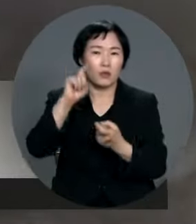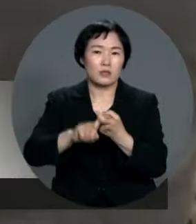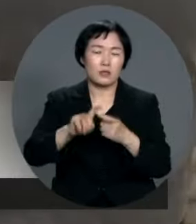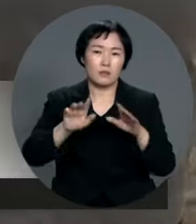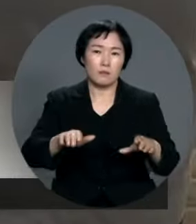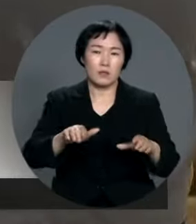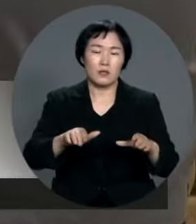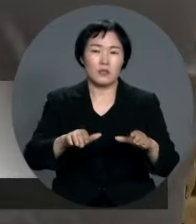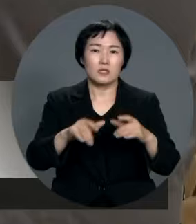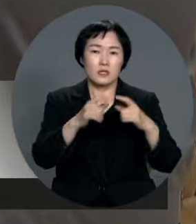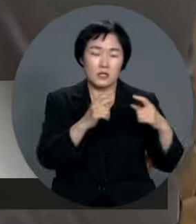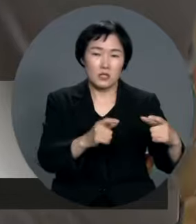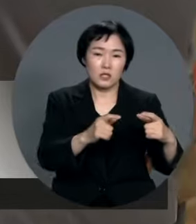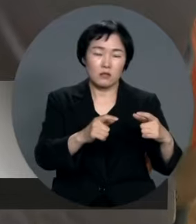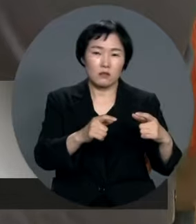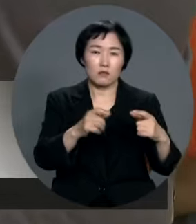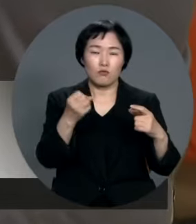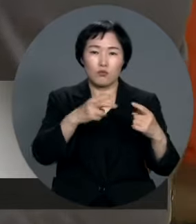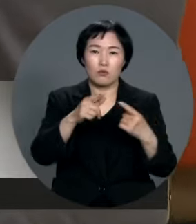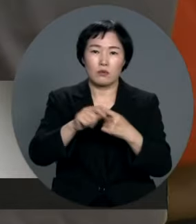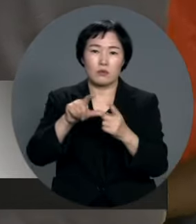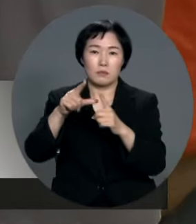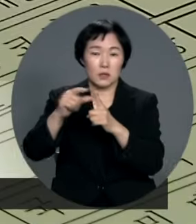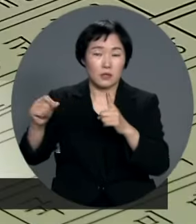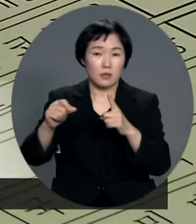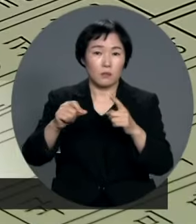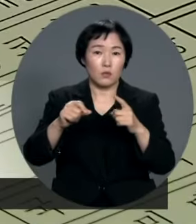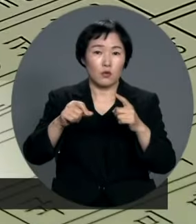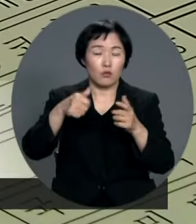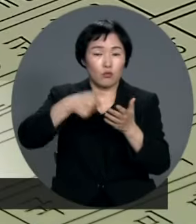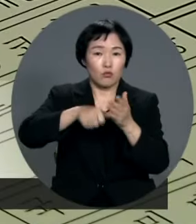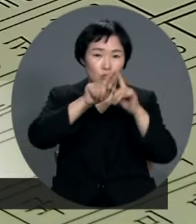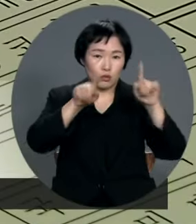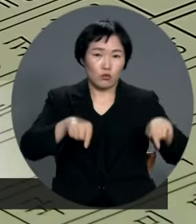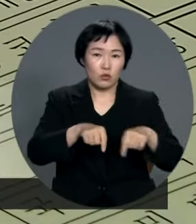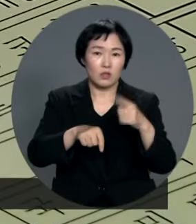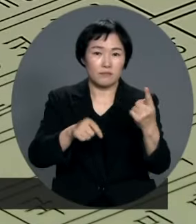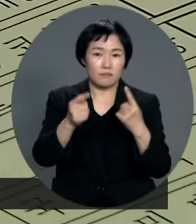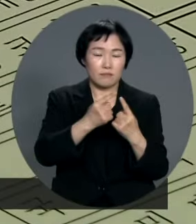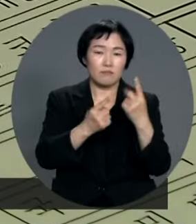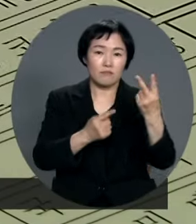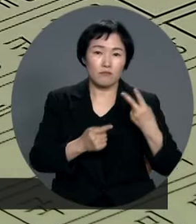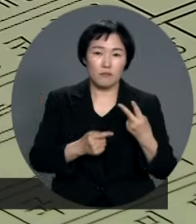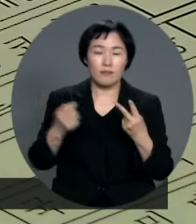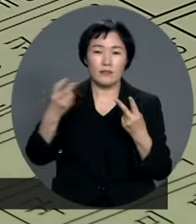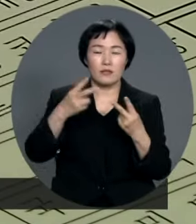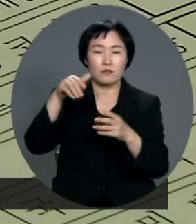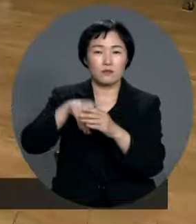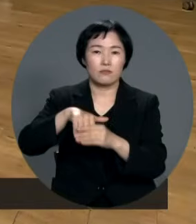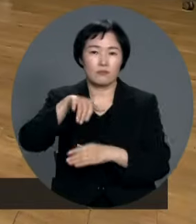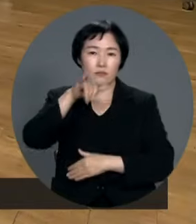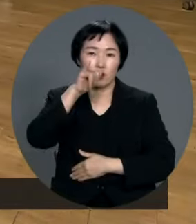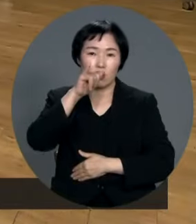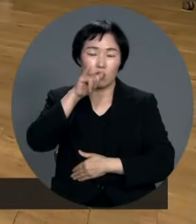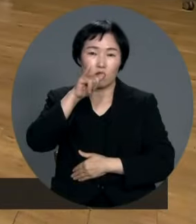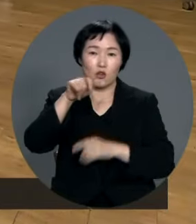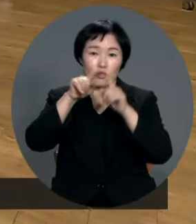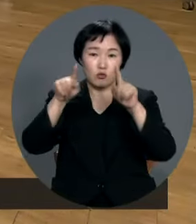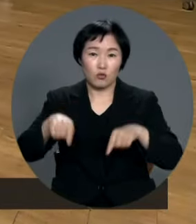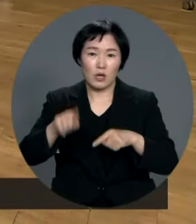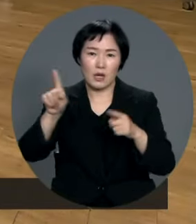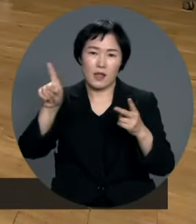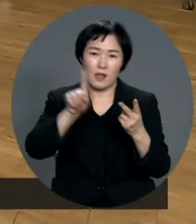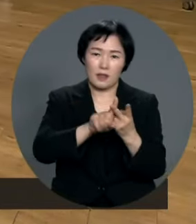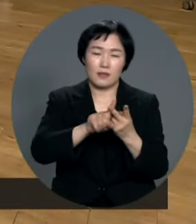유권자는 지역구와 비례대표 투표용지 한 장씩 총 두 장을 받습니다. 재보궐선거가 있는 곳은 투표용지가 한 장 더